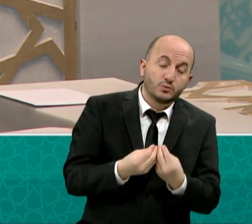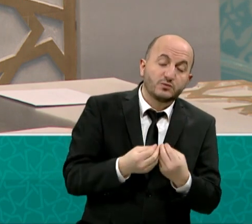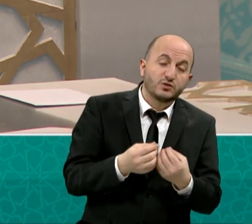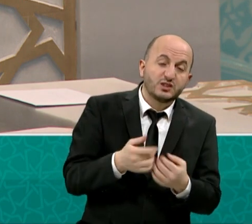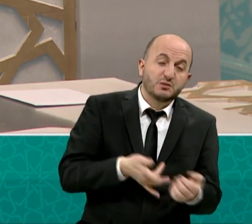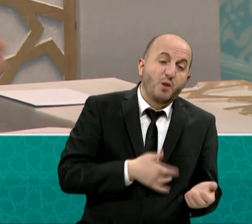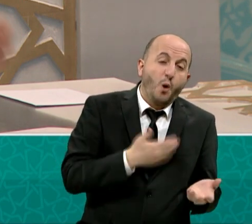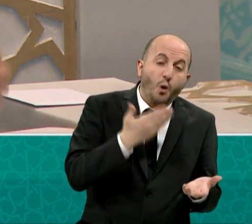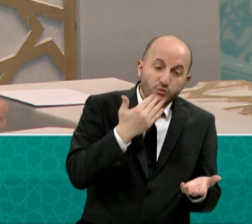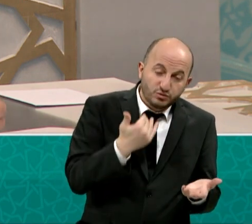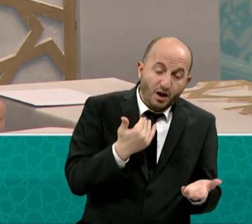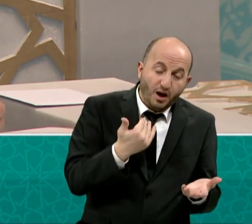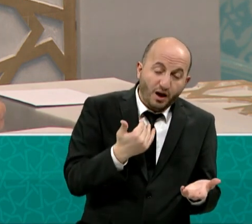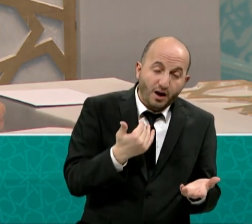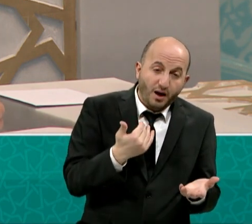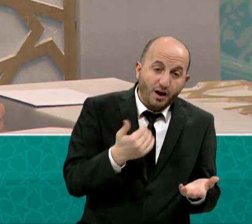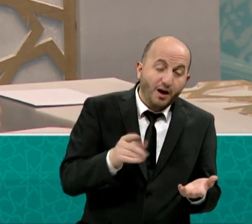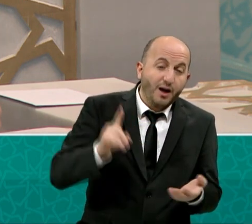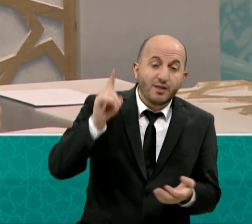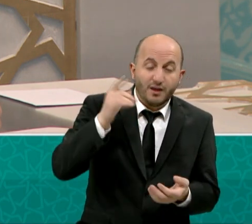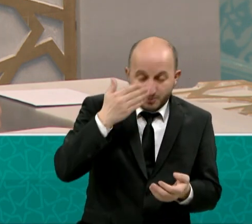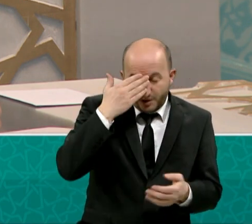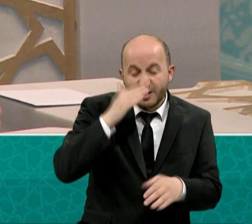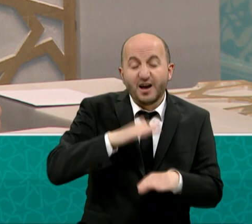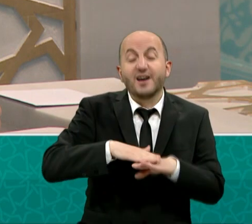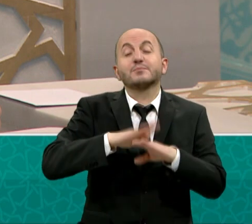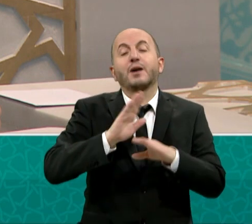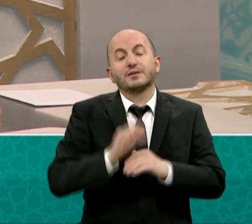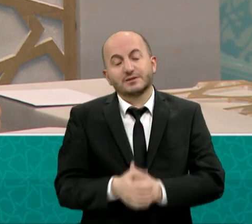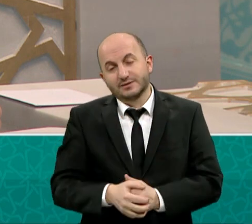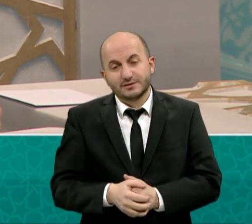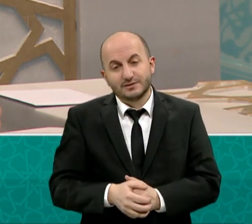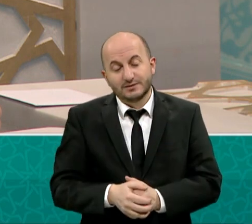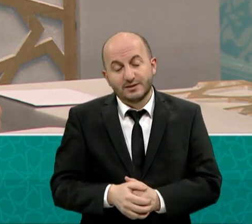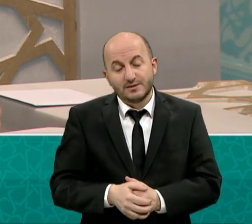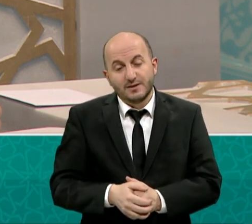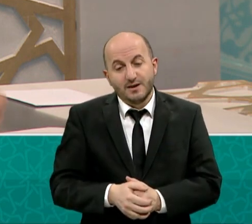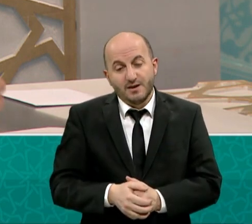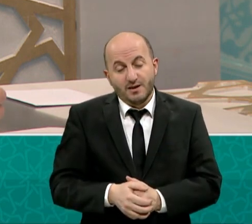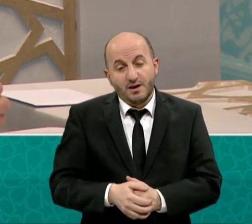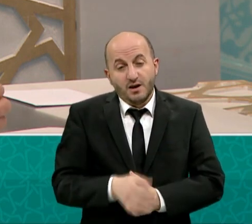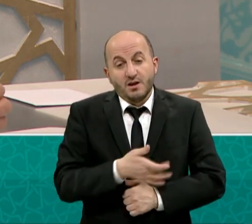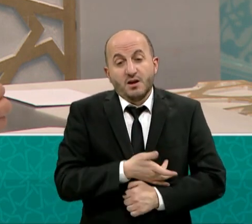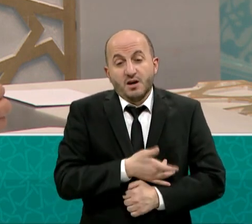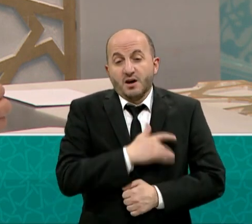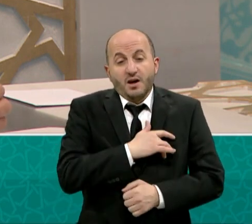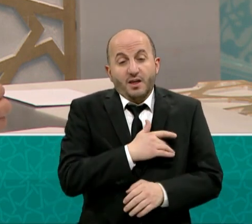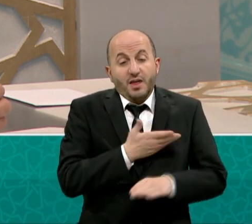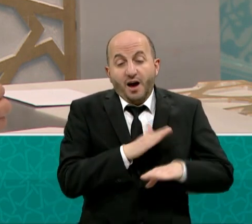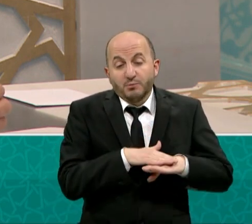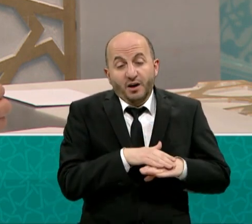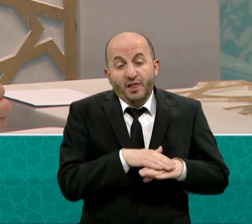inanmadan, inanmadığı bir Rabbe kulluk eder mi? Etmez. Peki inanırken ne yapın